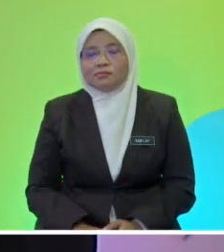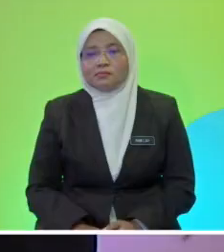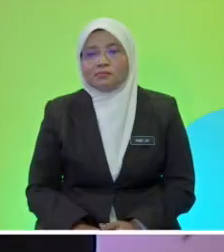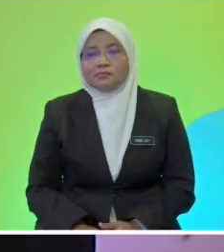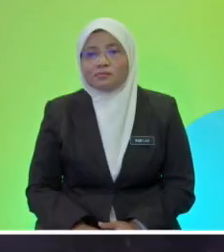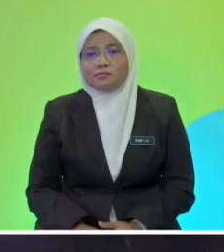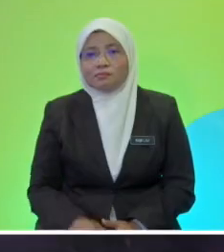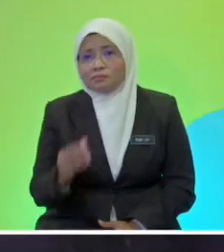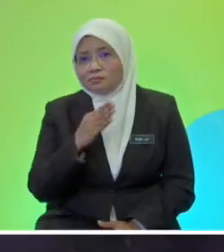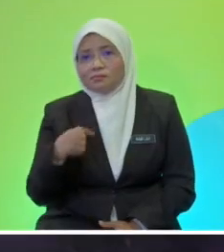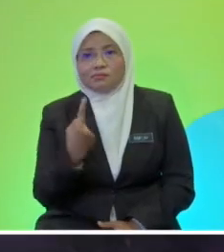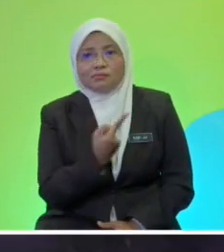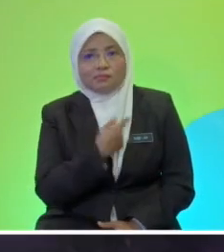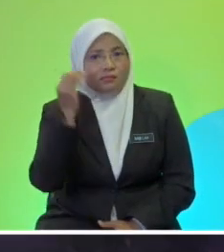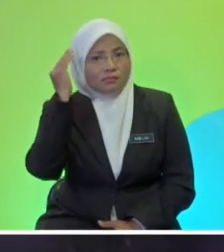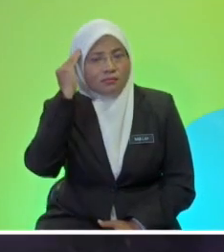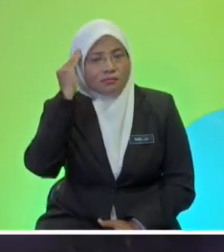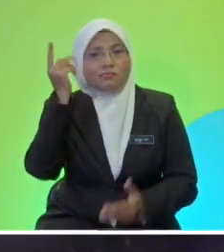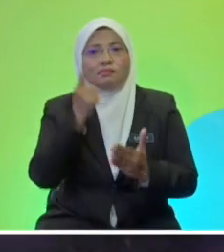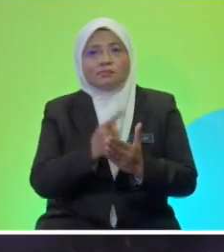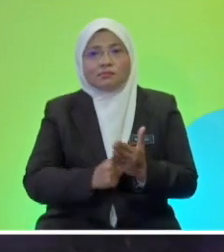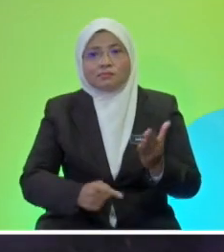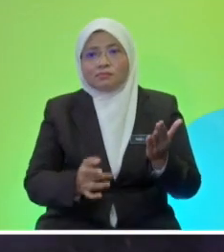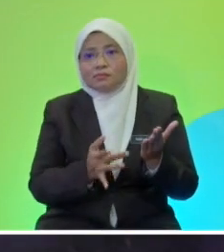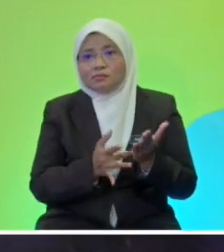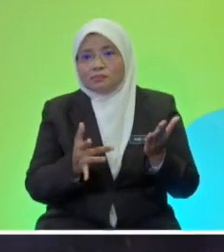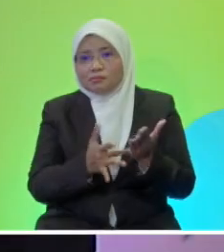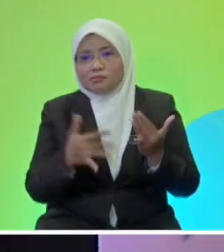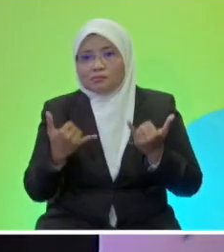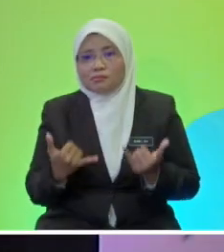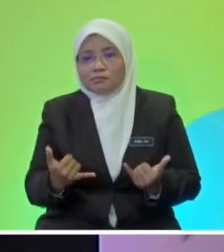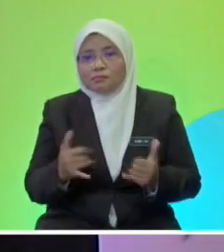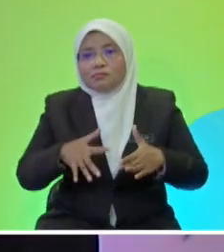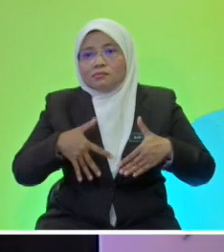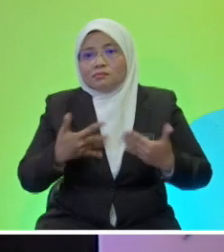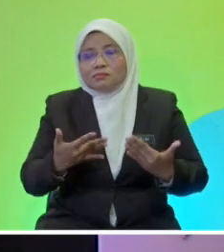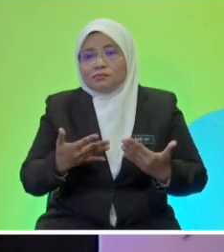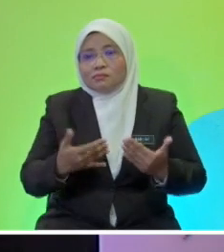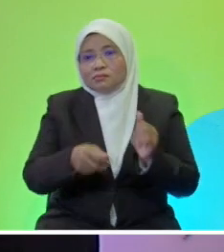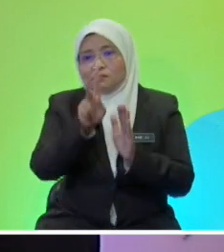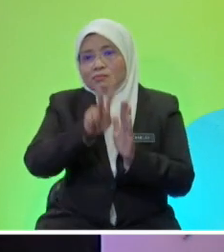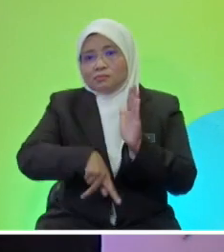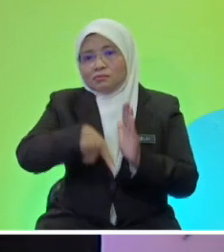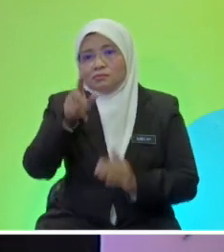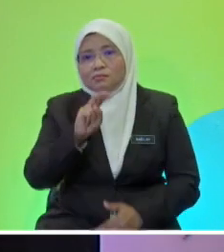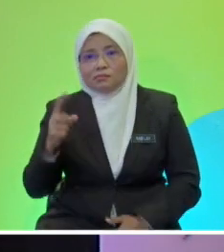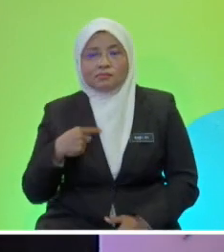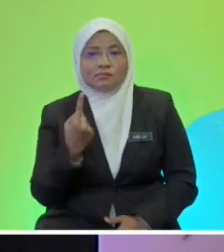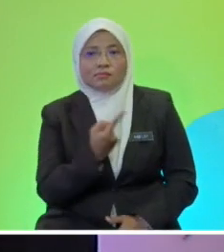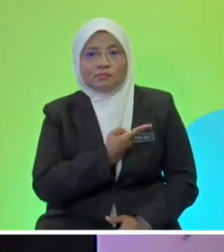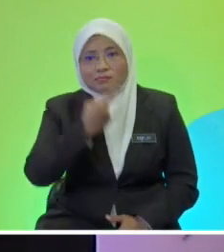dan juga kita tahu apakah teknologi-teknologi yang terkini Bagaimana kelebihan yang kita ada untuk menggunakan